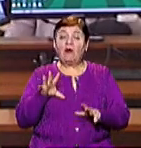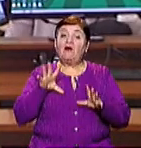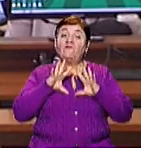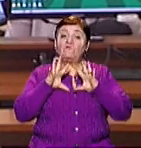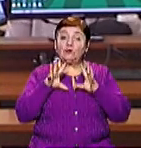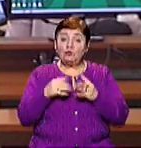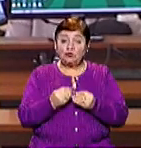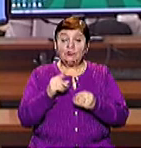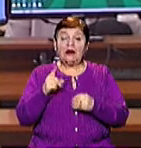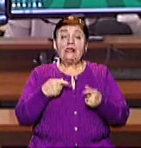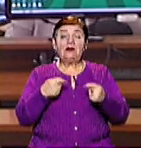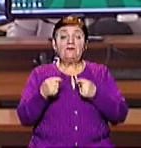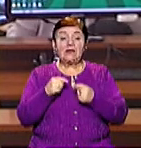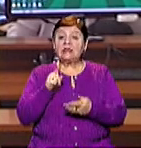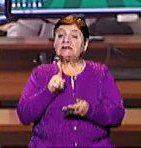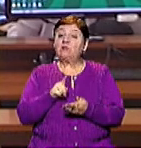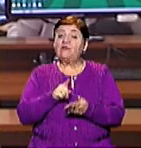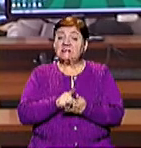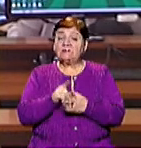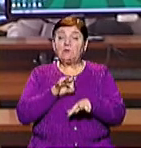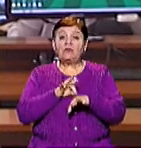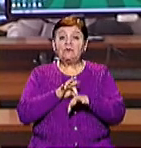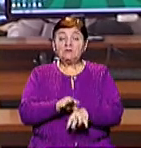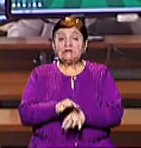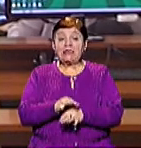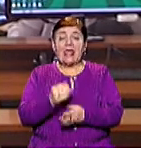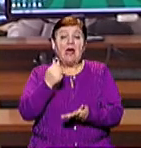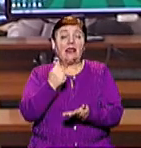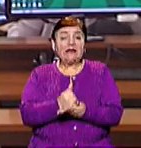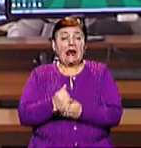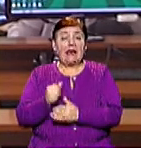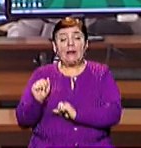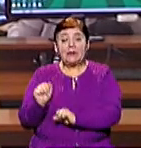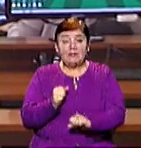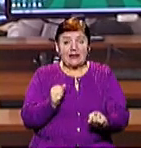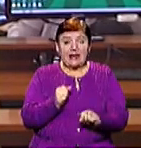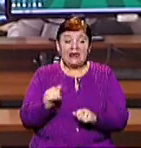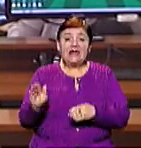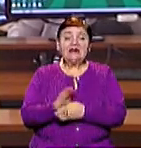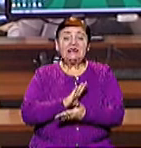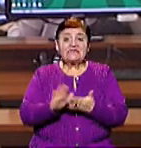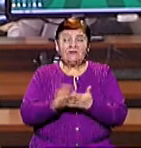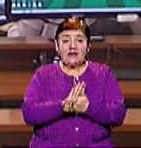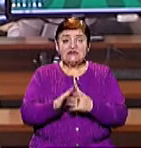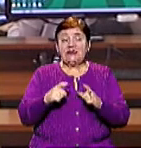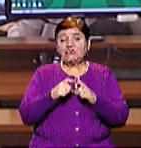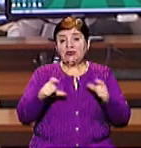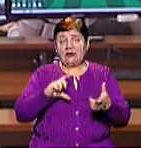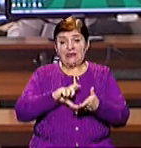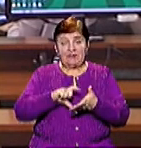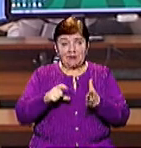цього часу керівників закладів зобов'язали провести генеральне прибирання, дезінфекцію та санітарну обробку шкільних